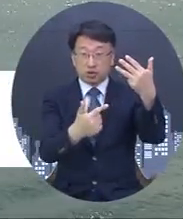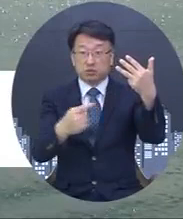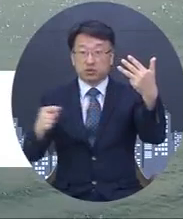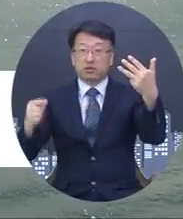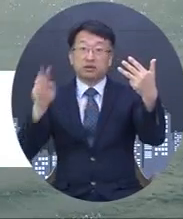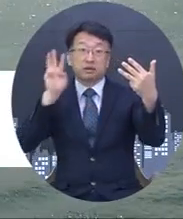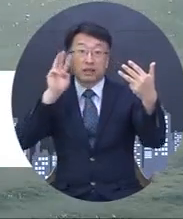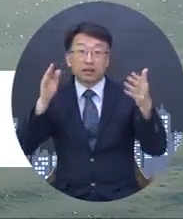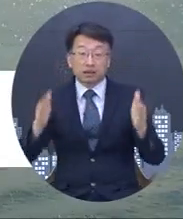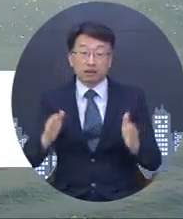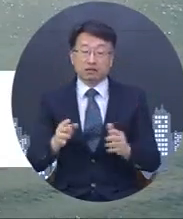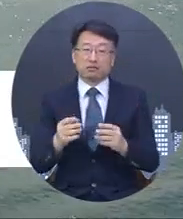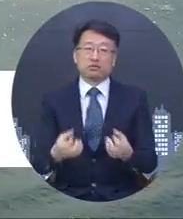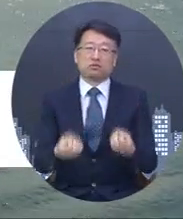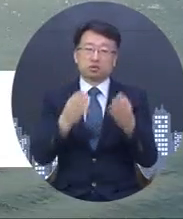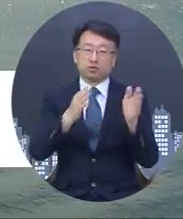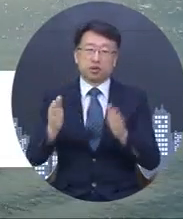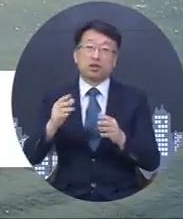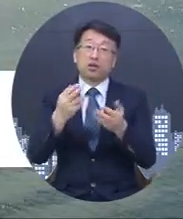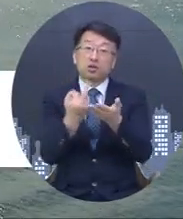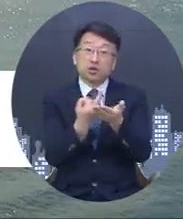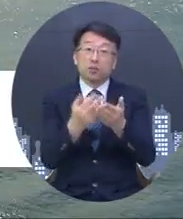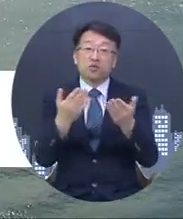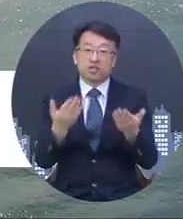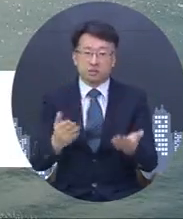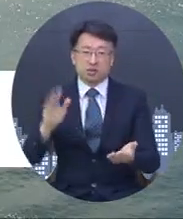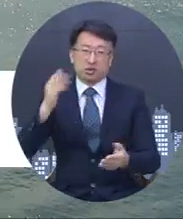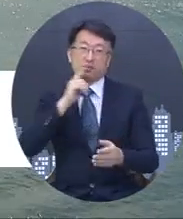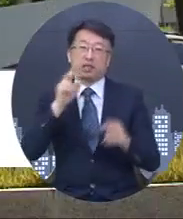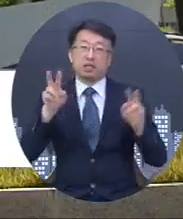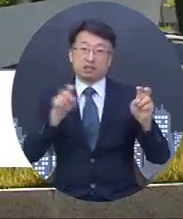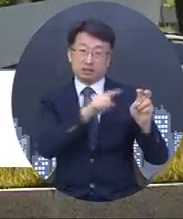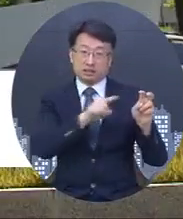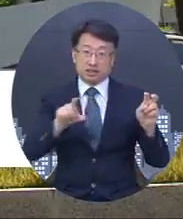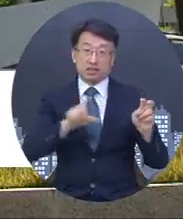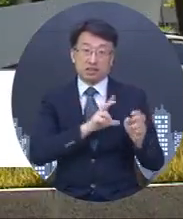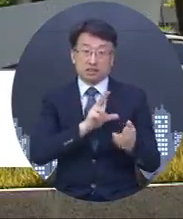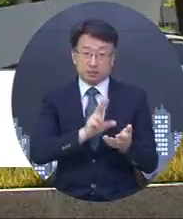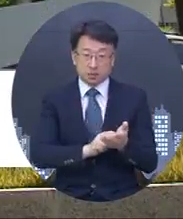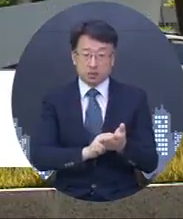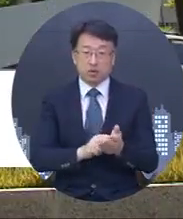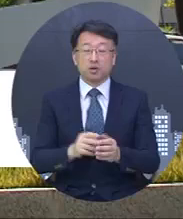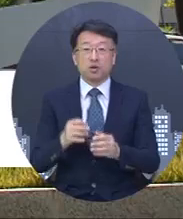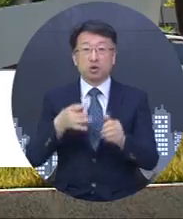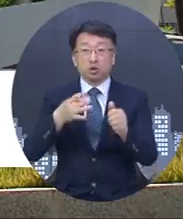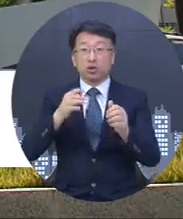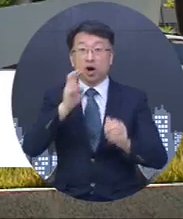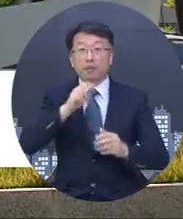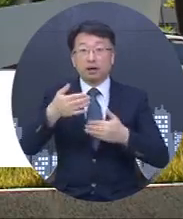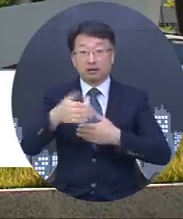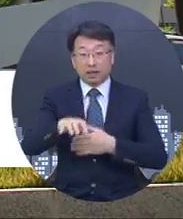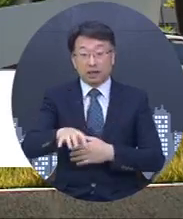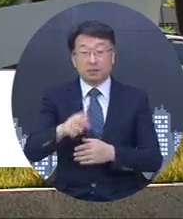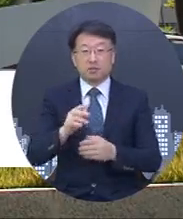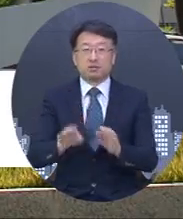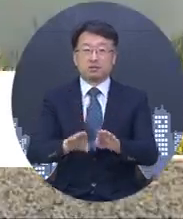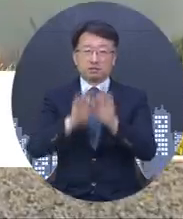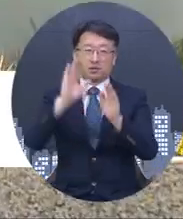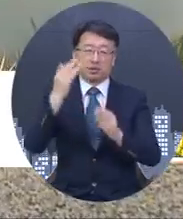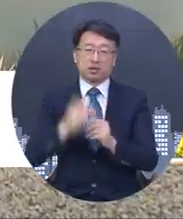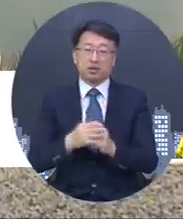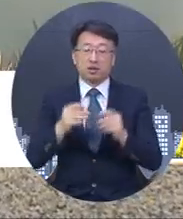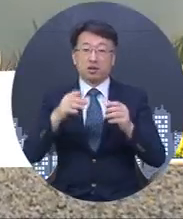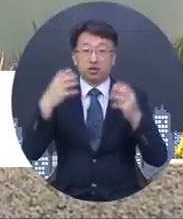열립니다. 섬 쉼이 대다란 주제로 통영국제음악당과 트라이애슬론 광장에서 열리는 이번 행사는